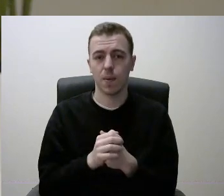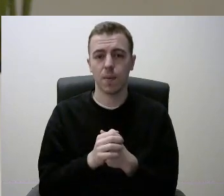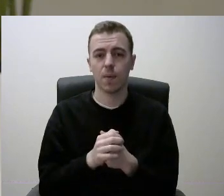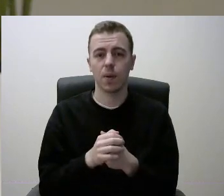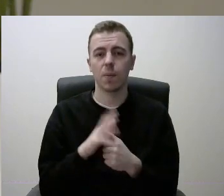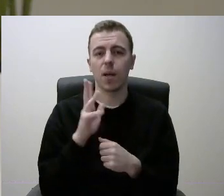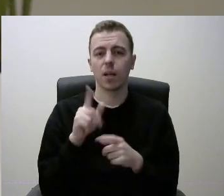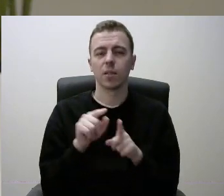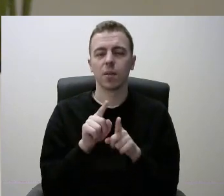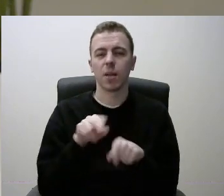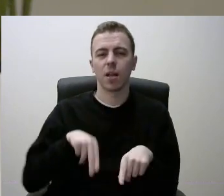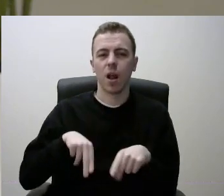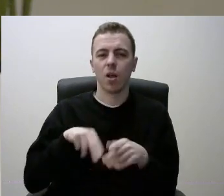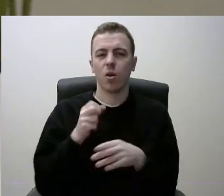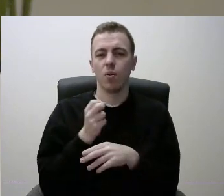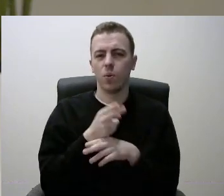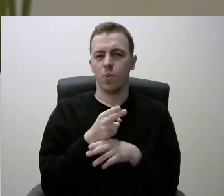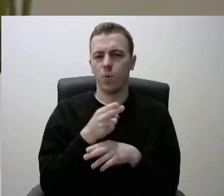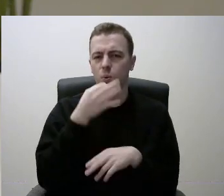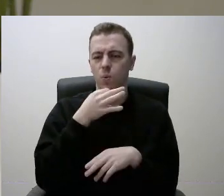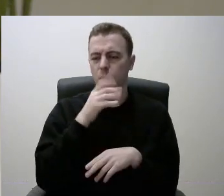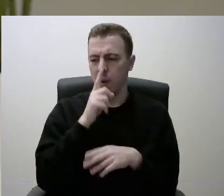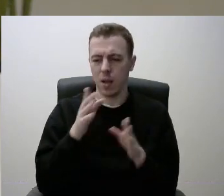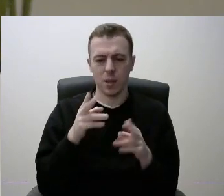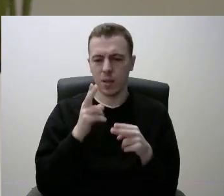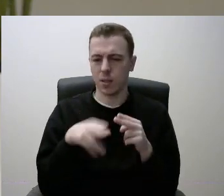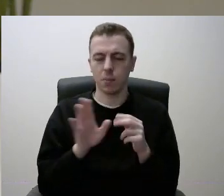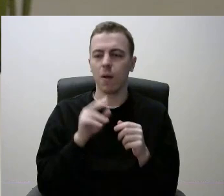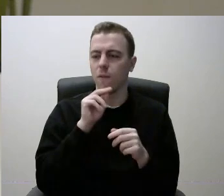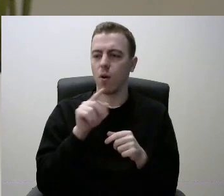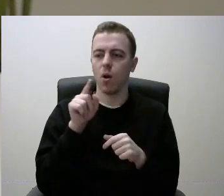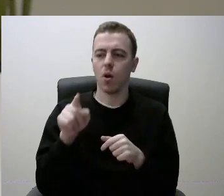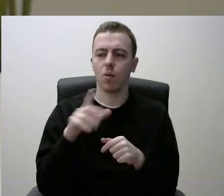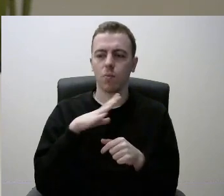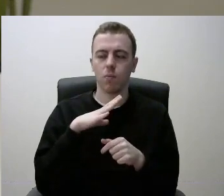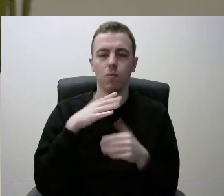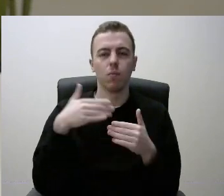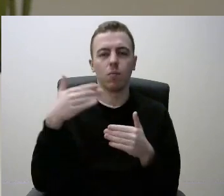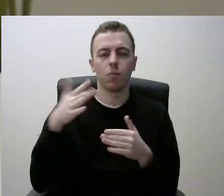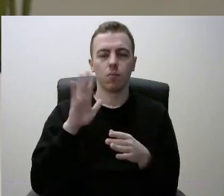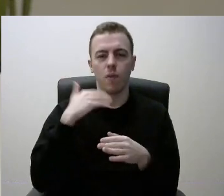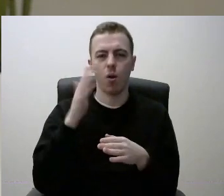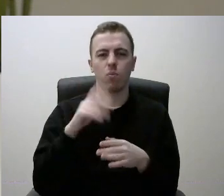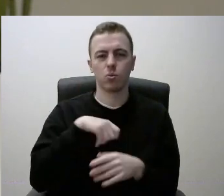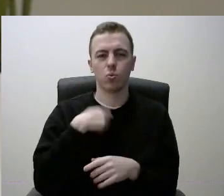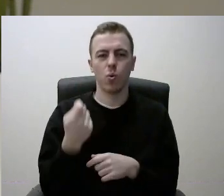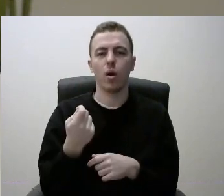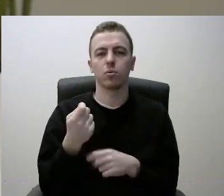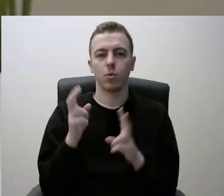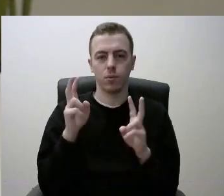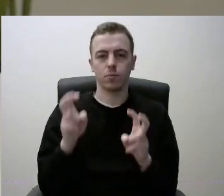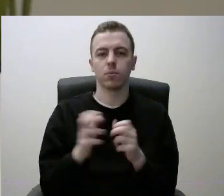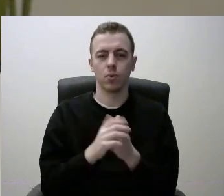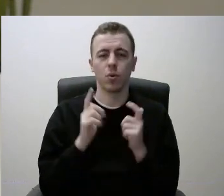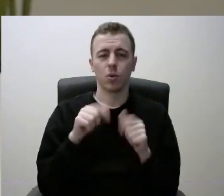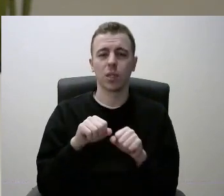direktoriaus atleidimas dar nepasibaigus metam, kaltinant jį, kad perspektyvoje bus nuostolis, nors strateginiuose planuose miesto